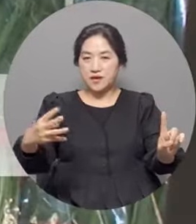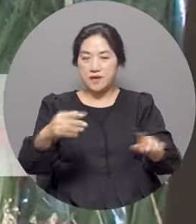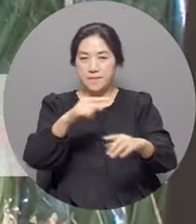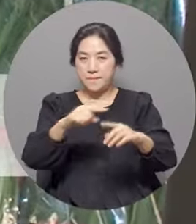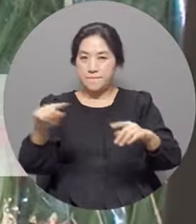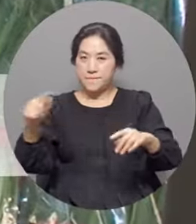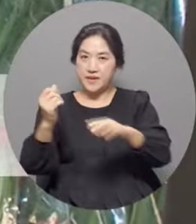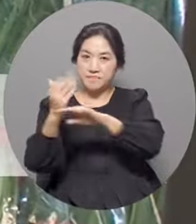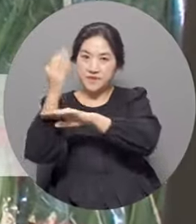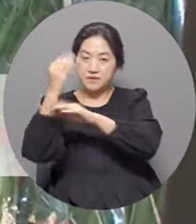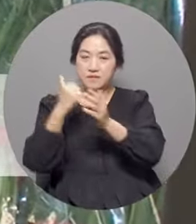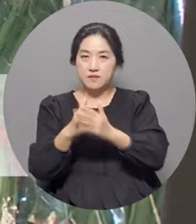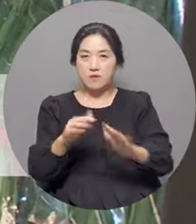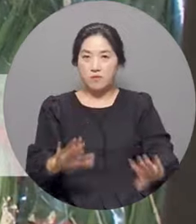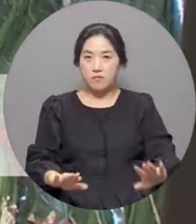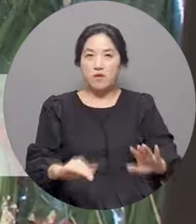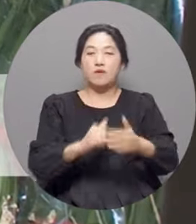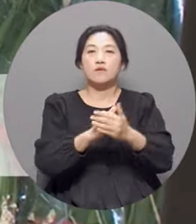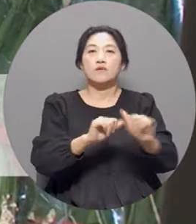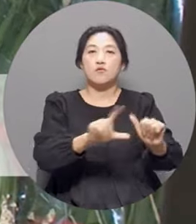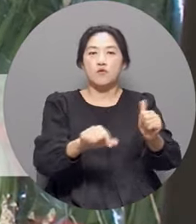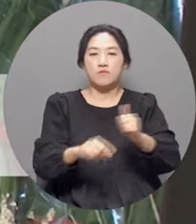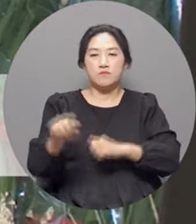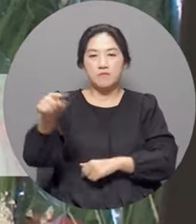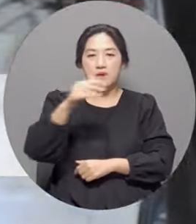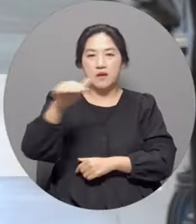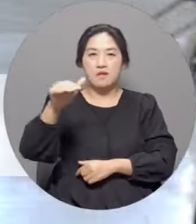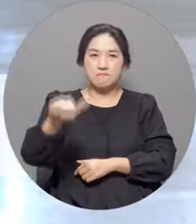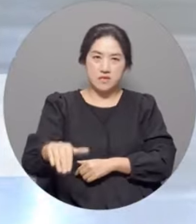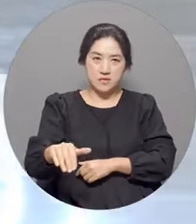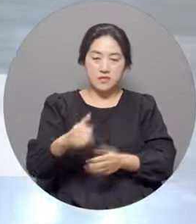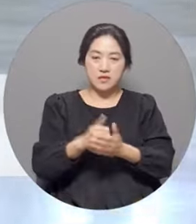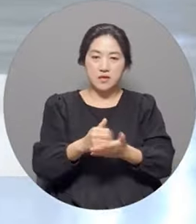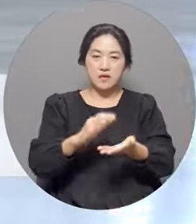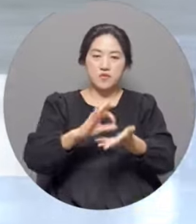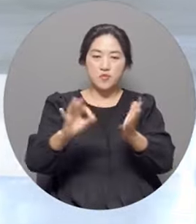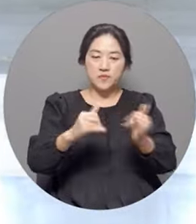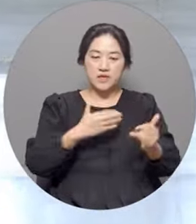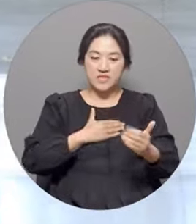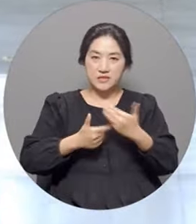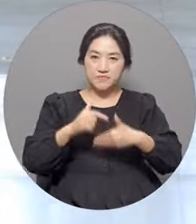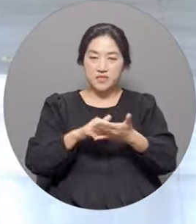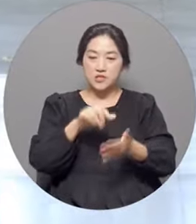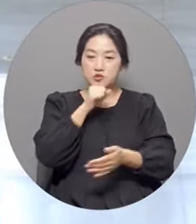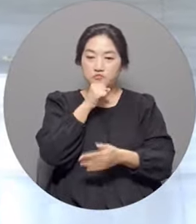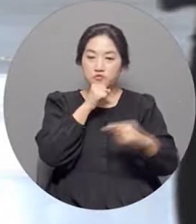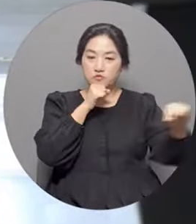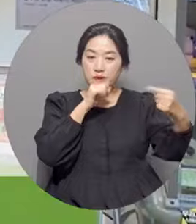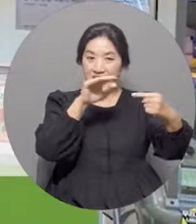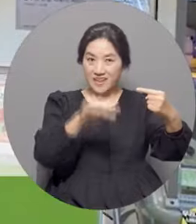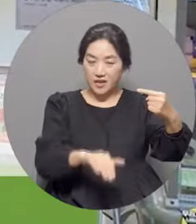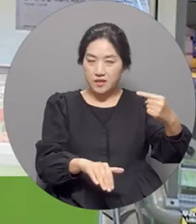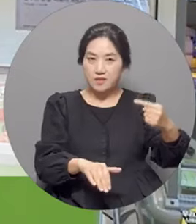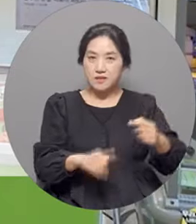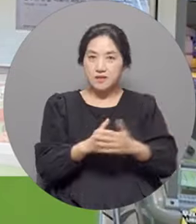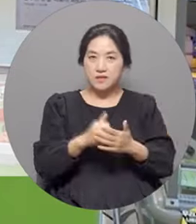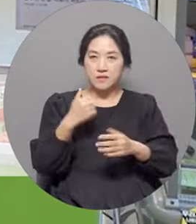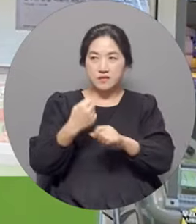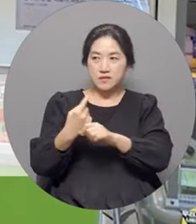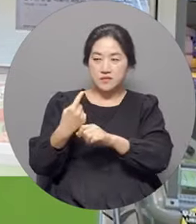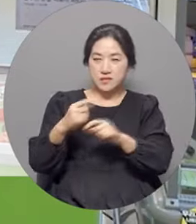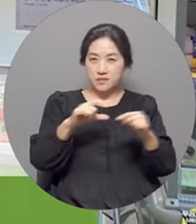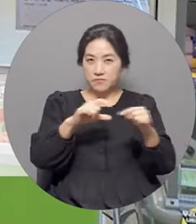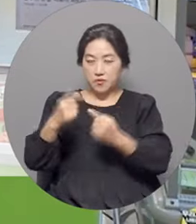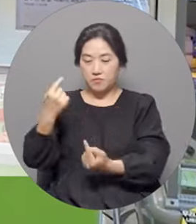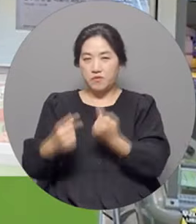웃돌았지만 이달들어 100 미로 떨어졌습니다 소비자 심리 지수가 보다 낮으면 장기 평균과 비교해